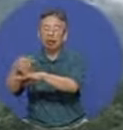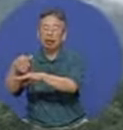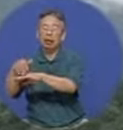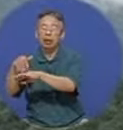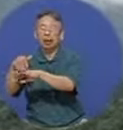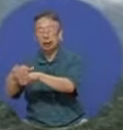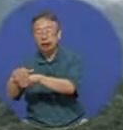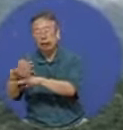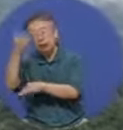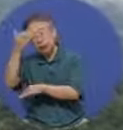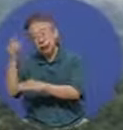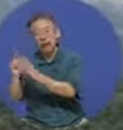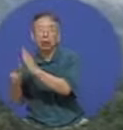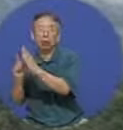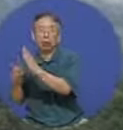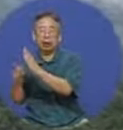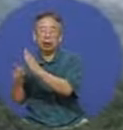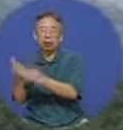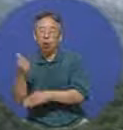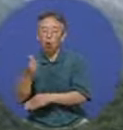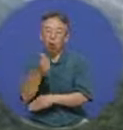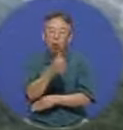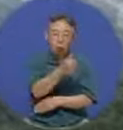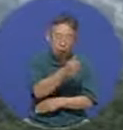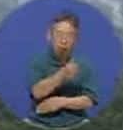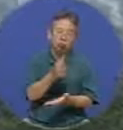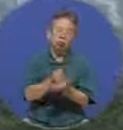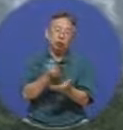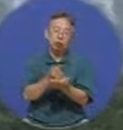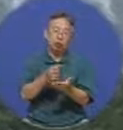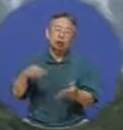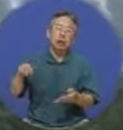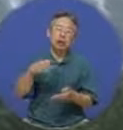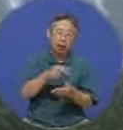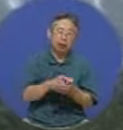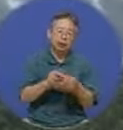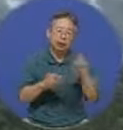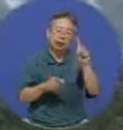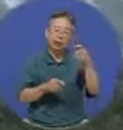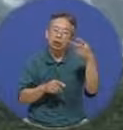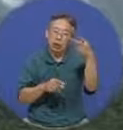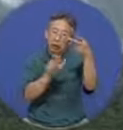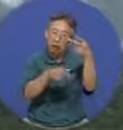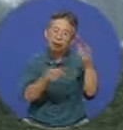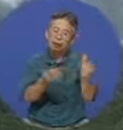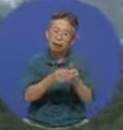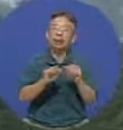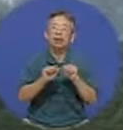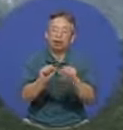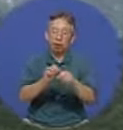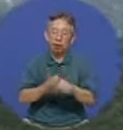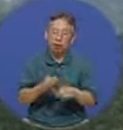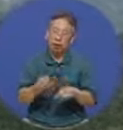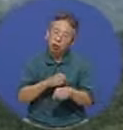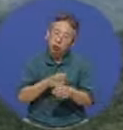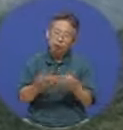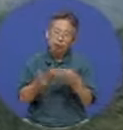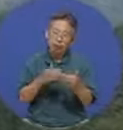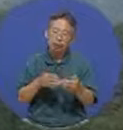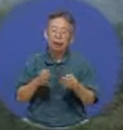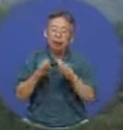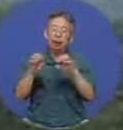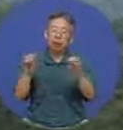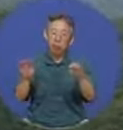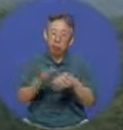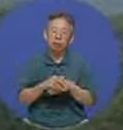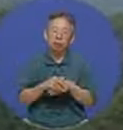岩渡寺をめぐるスタンプラリーで12月まで行われています。熊野三山散策特別体験キャンペーン、熊